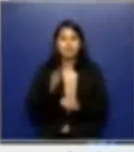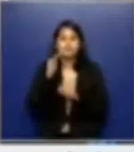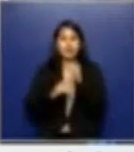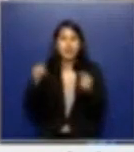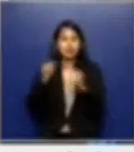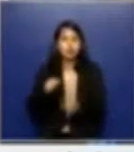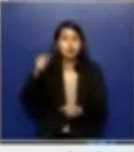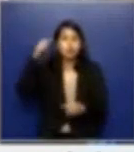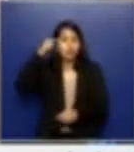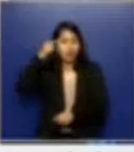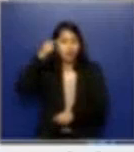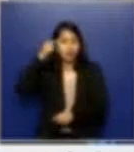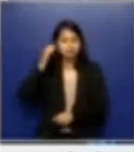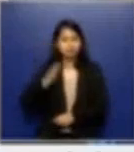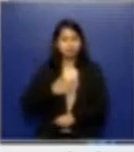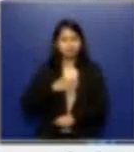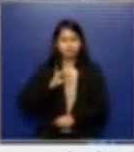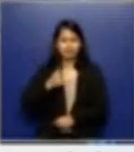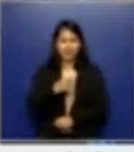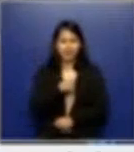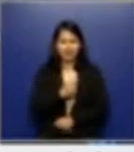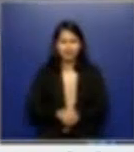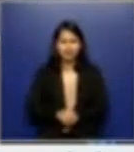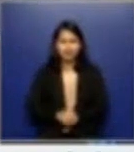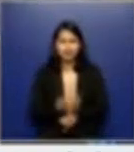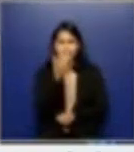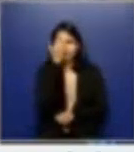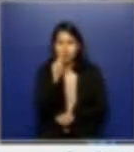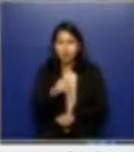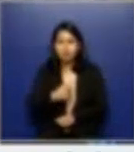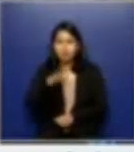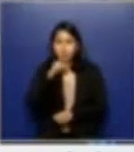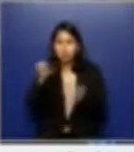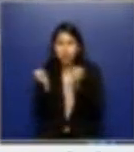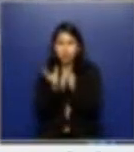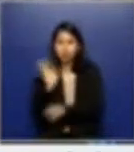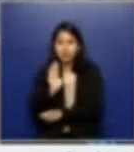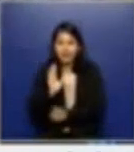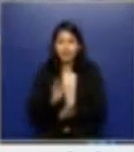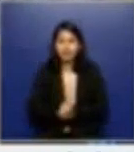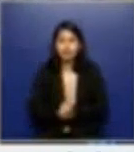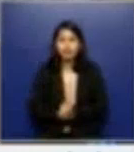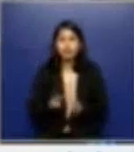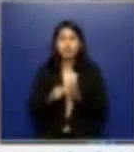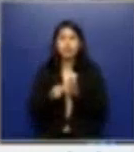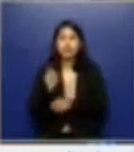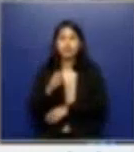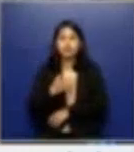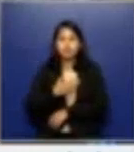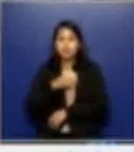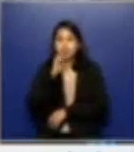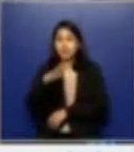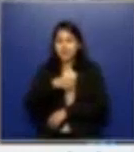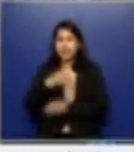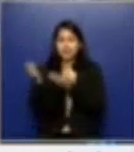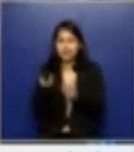เนี่ยไม่แน่ใจนะเพราะอะไรครับนี่ไม่ได้พูดเหน็บแนมท่านนะครับผมกำลังจะบอกท่านอยากให้ท่านม